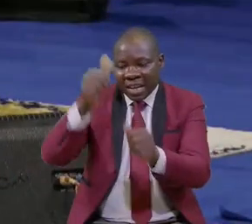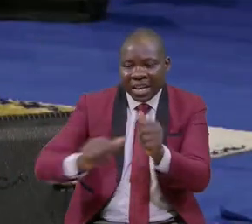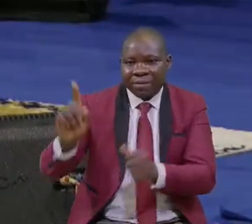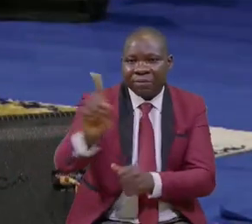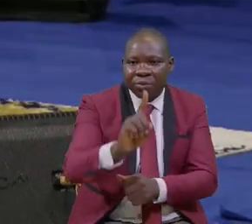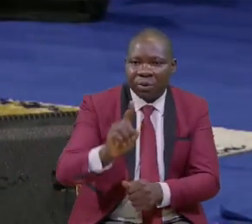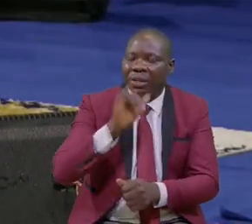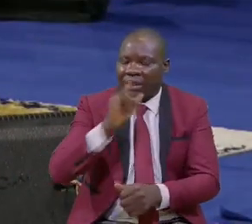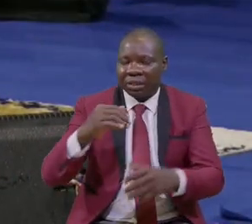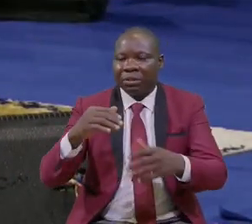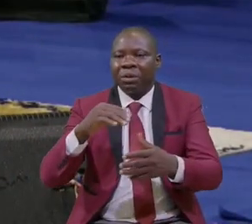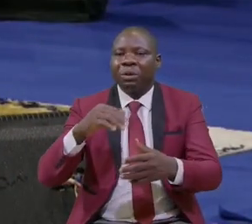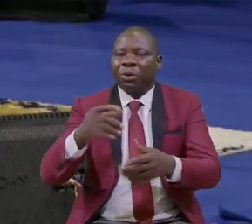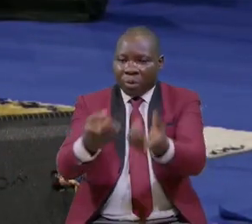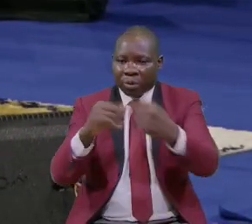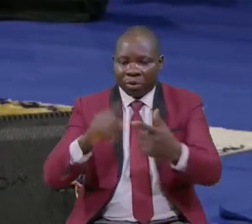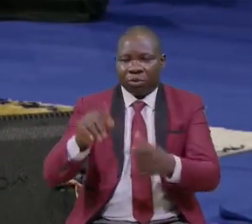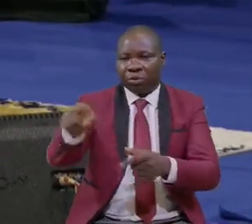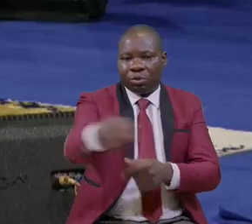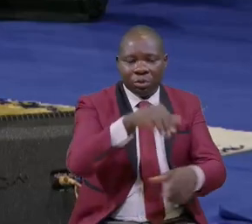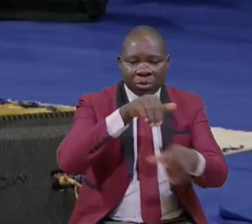Tout le monde, ça va t'atteindre là-bas.